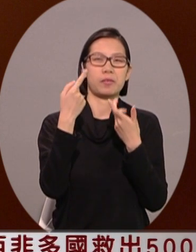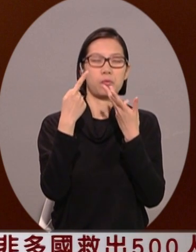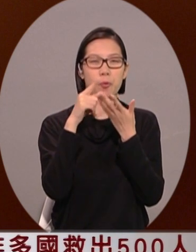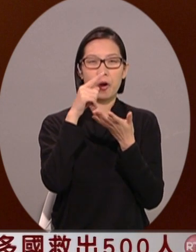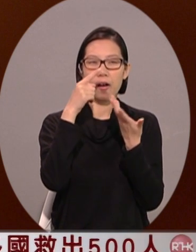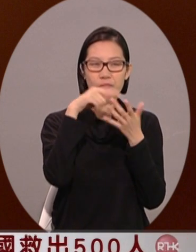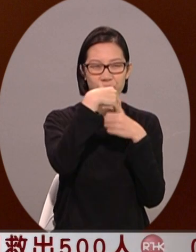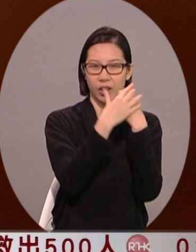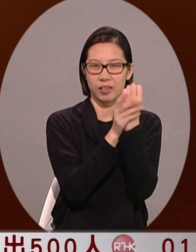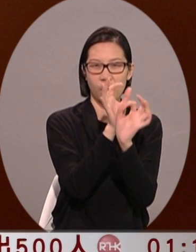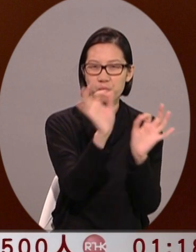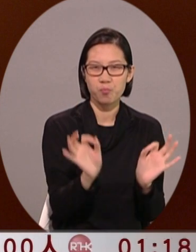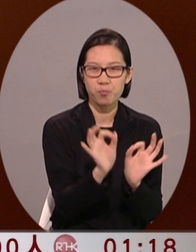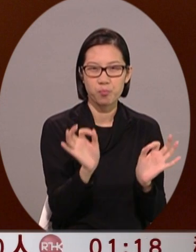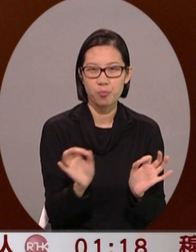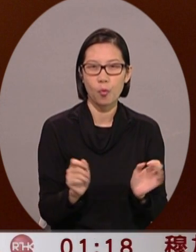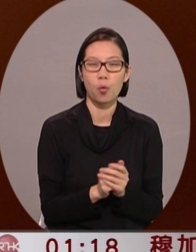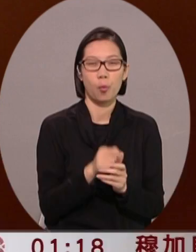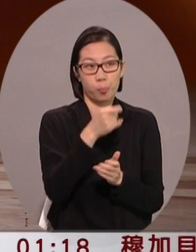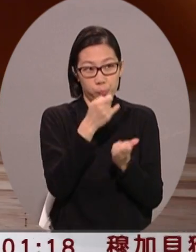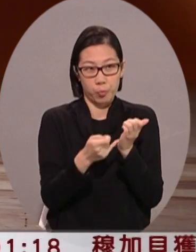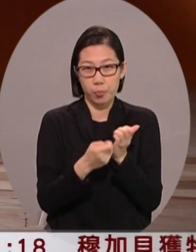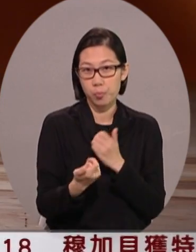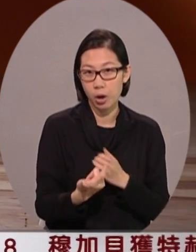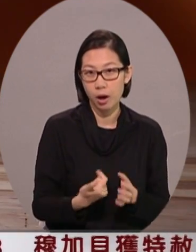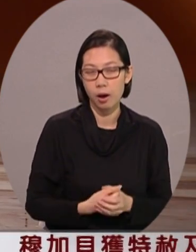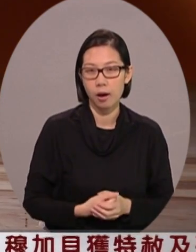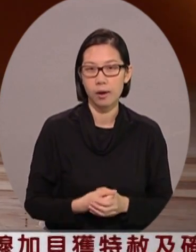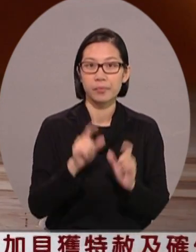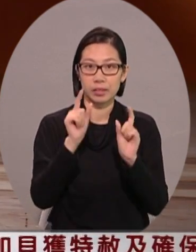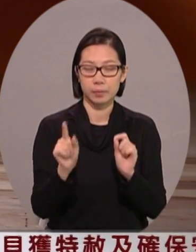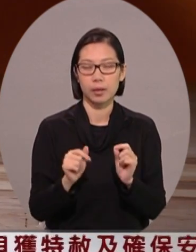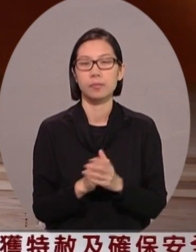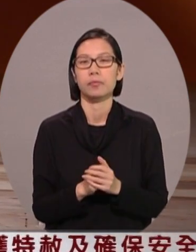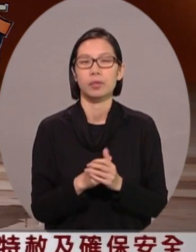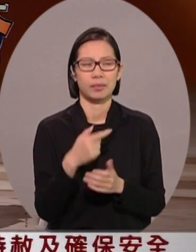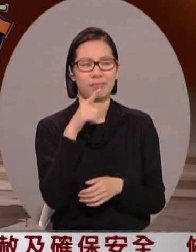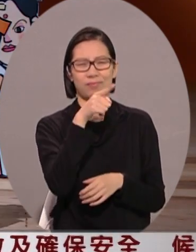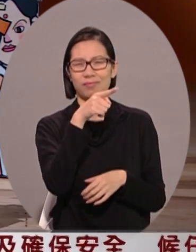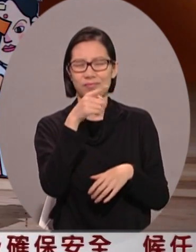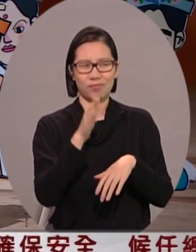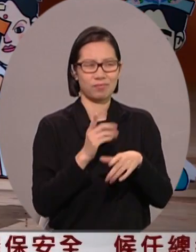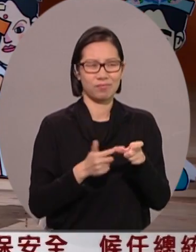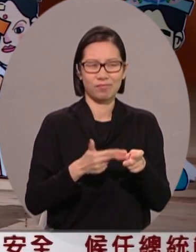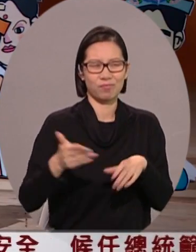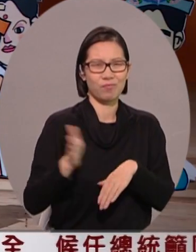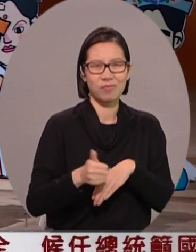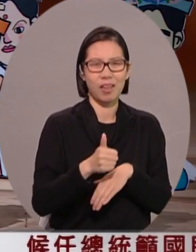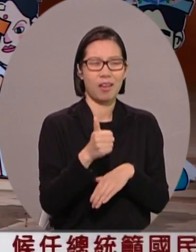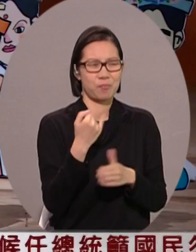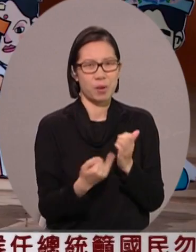二，何可使法种小智？ 意思是大师咁聪明，点可以不留